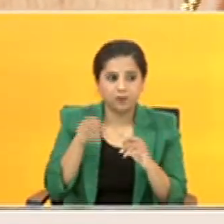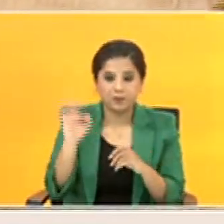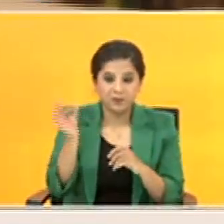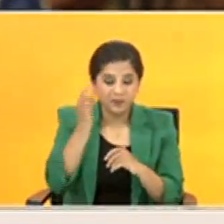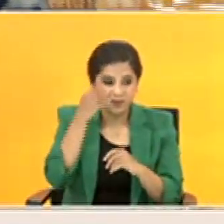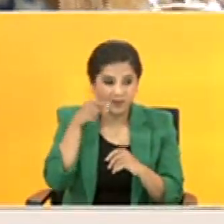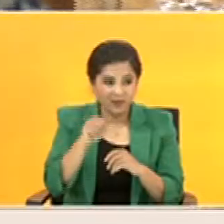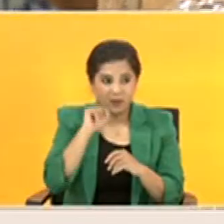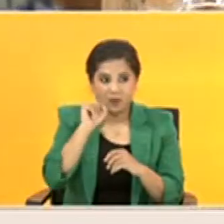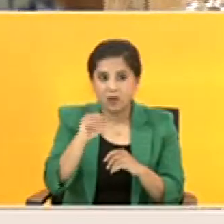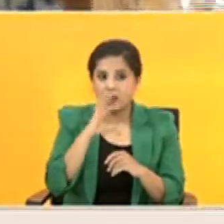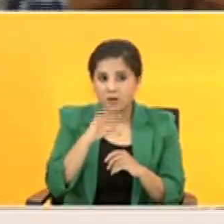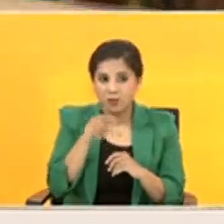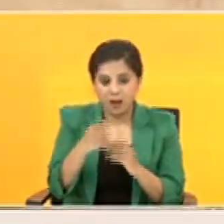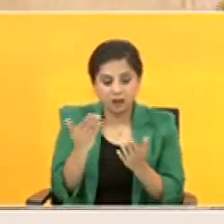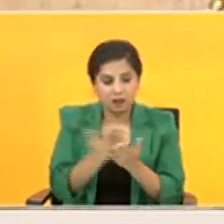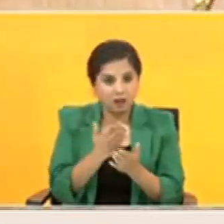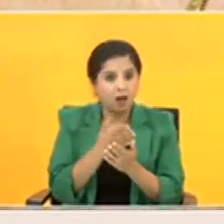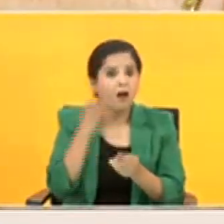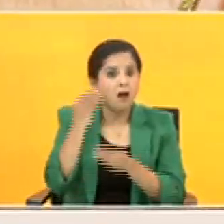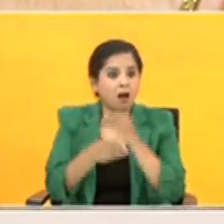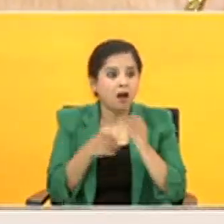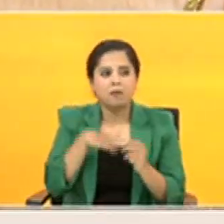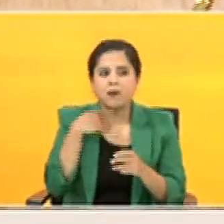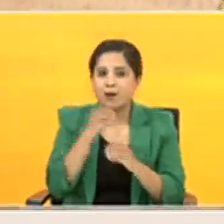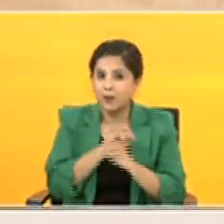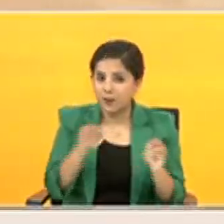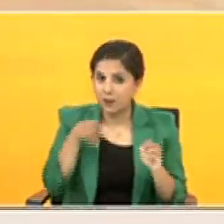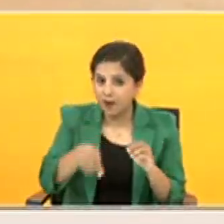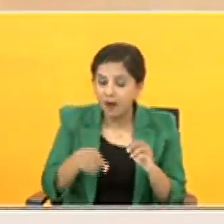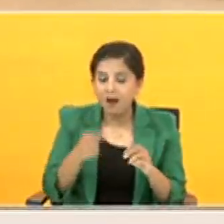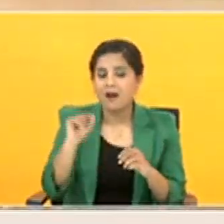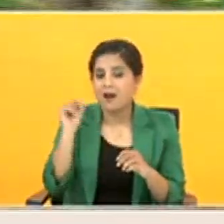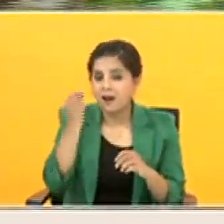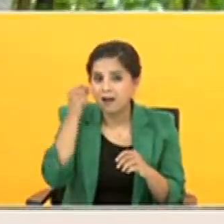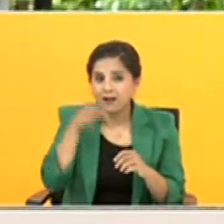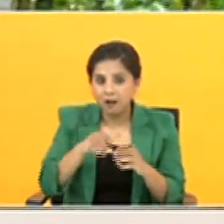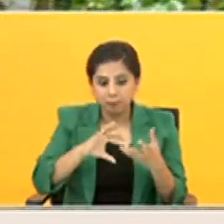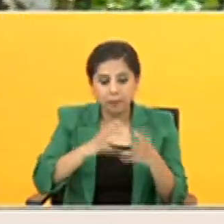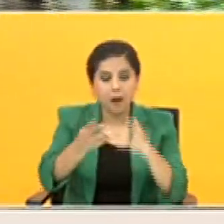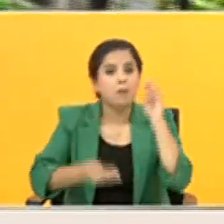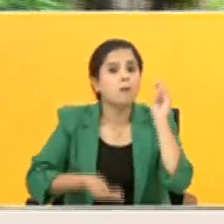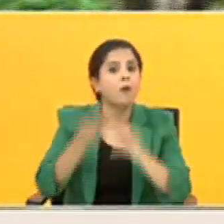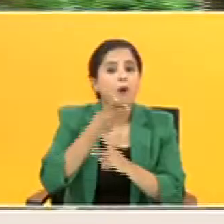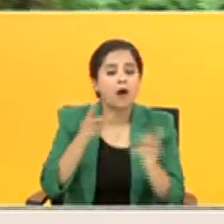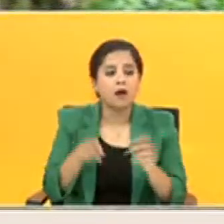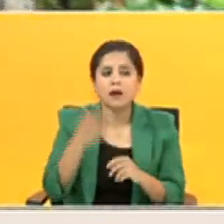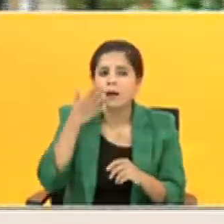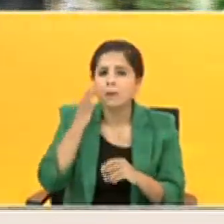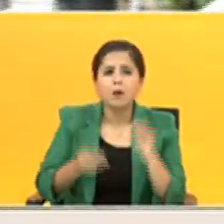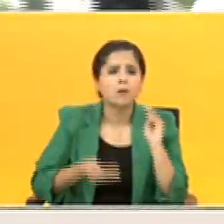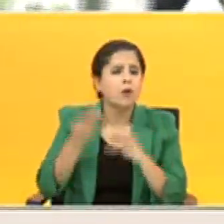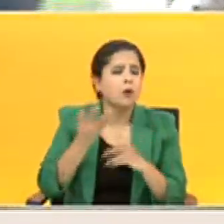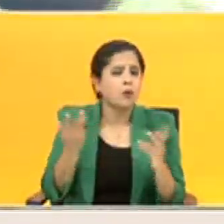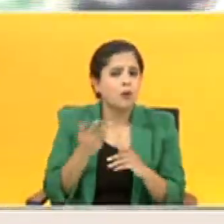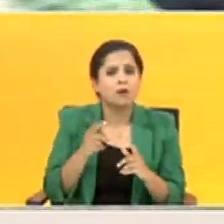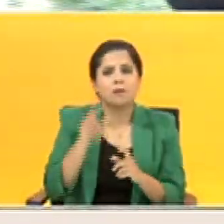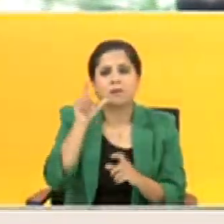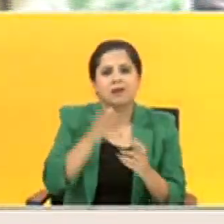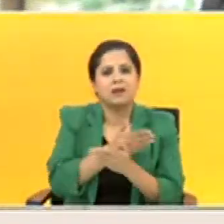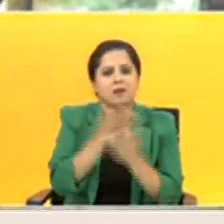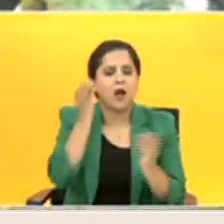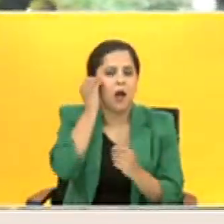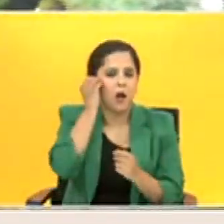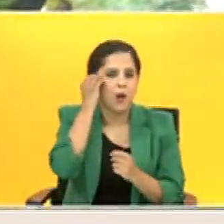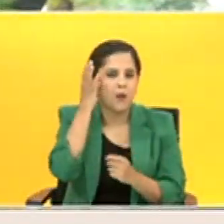की कॉलोनी बच रही है, हनी प्रोडक्शन बढ़ रहा है और सबसे जरूरी है, लोगों में